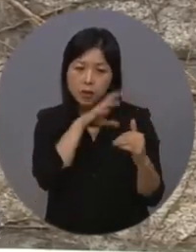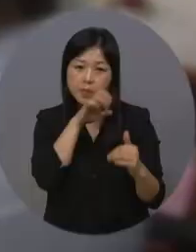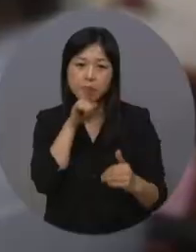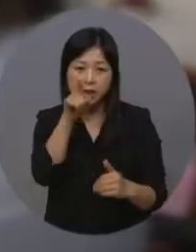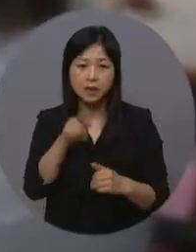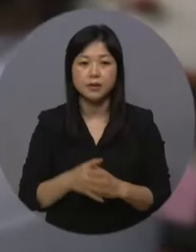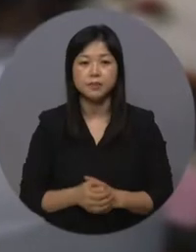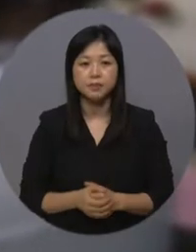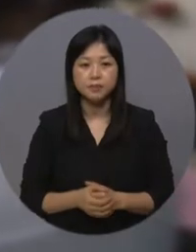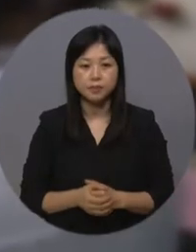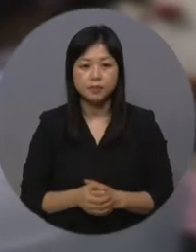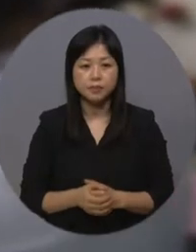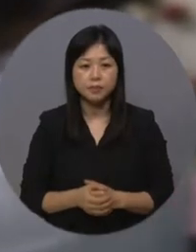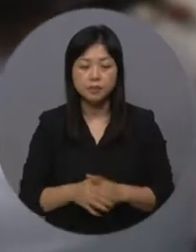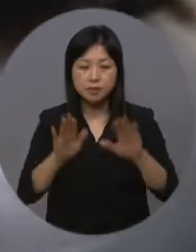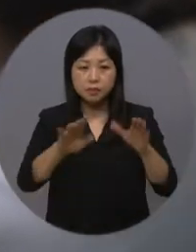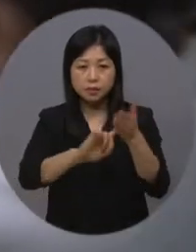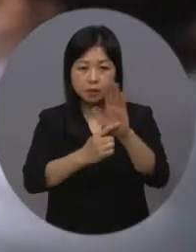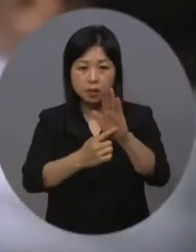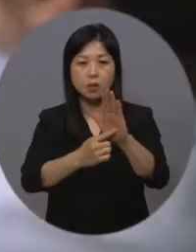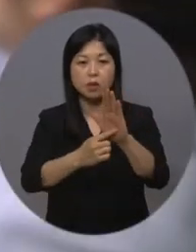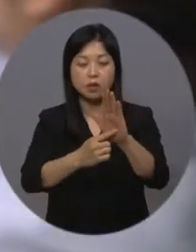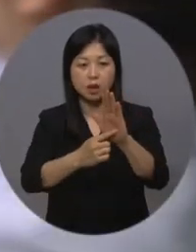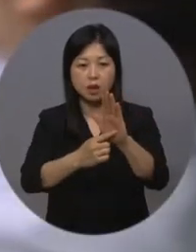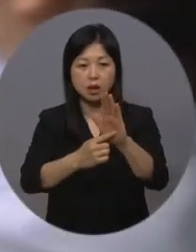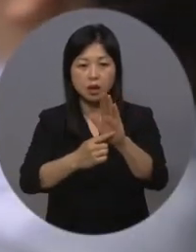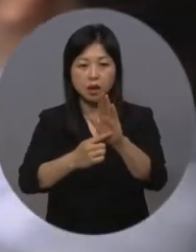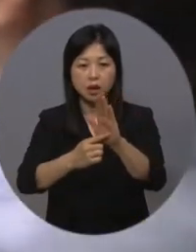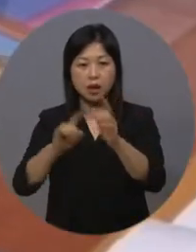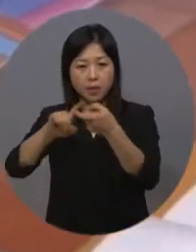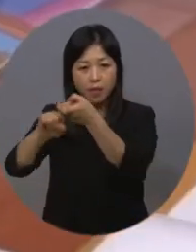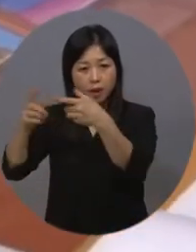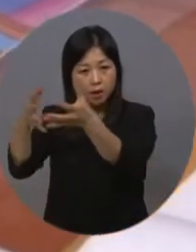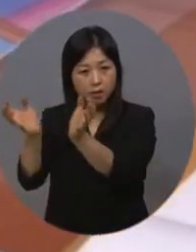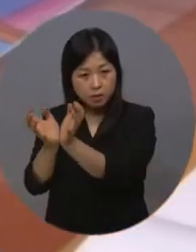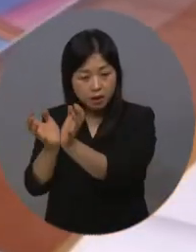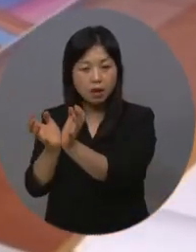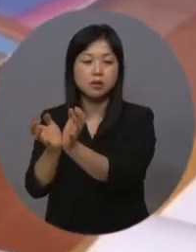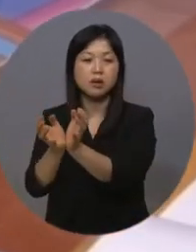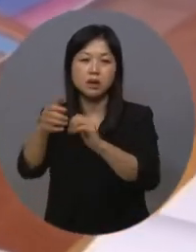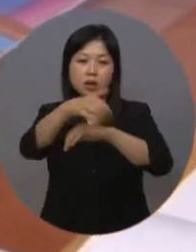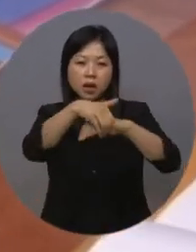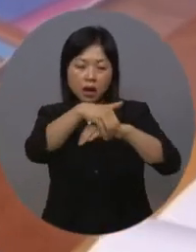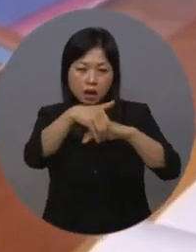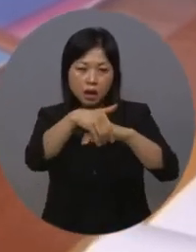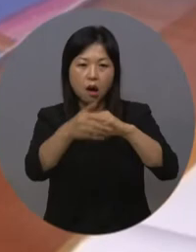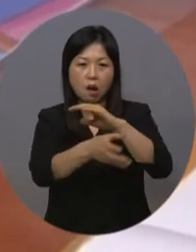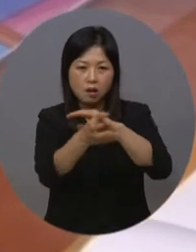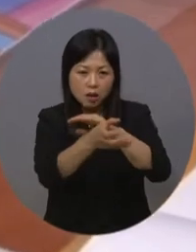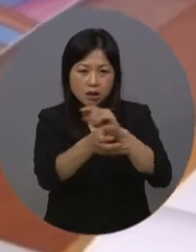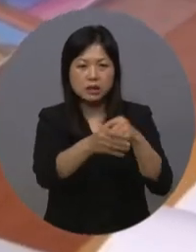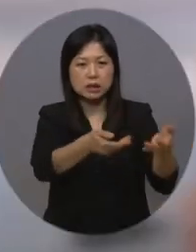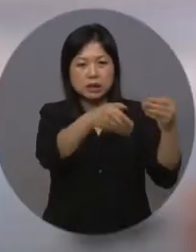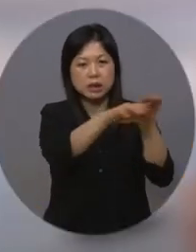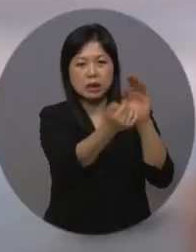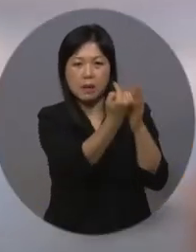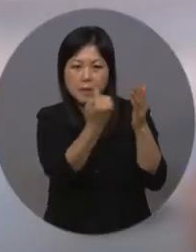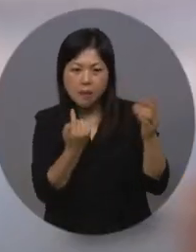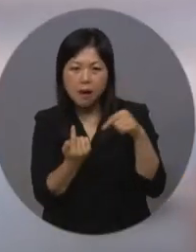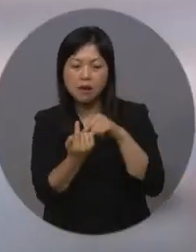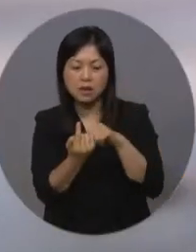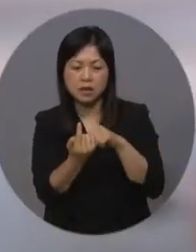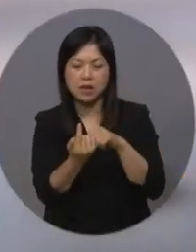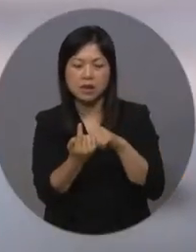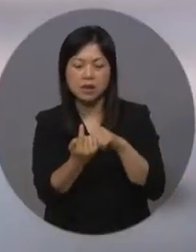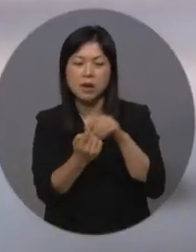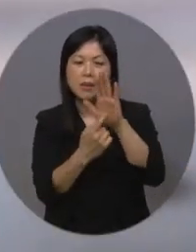높였습니다. 이번 발표에 대해 전 장현은 무개념한 탈시설 로드맵과 권리라고 질타했습니다. 의미 있는